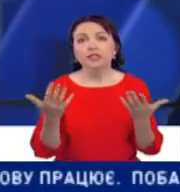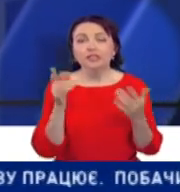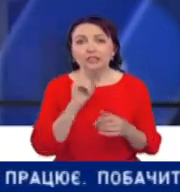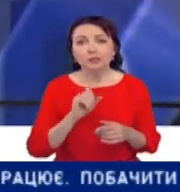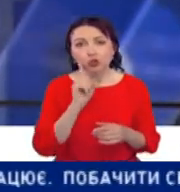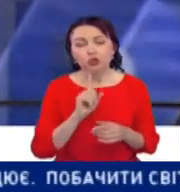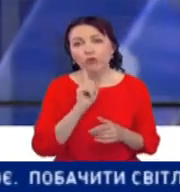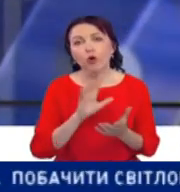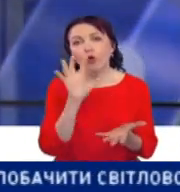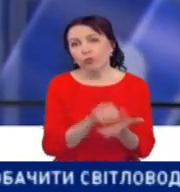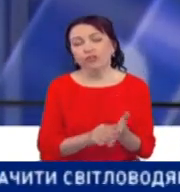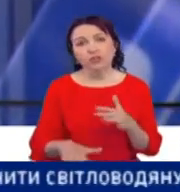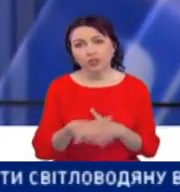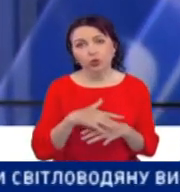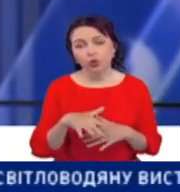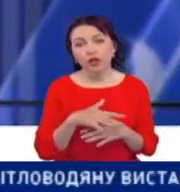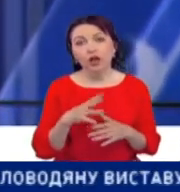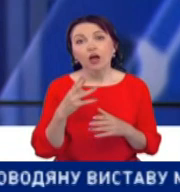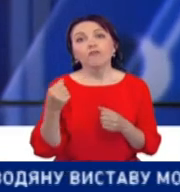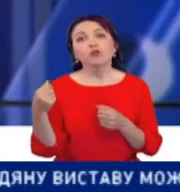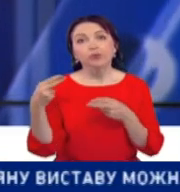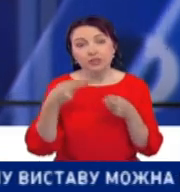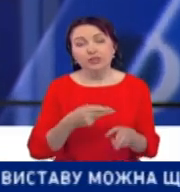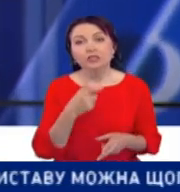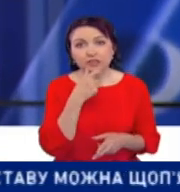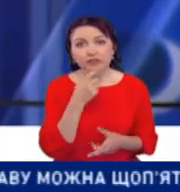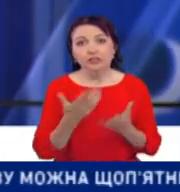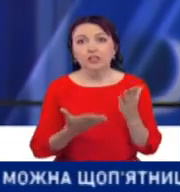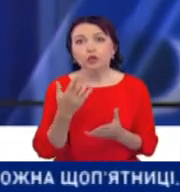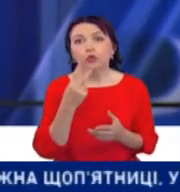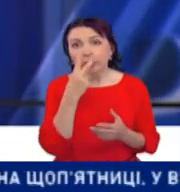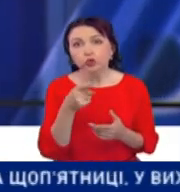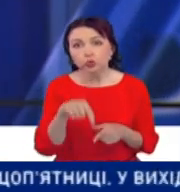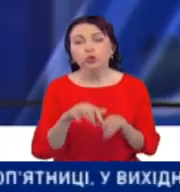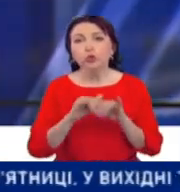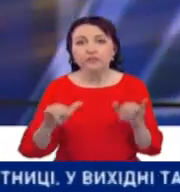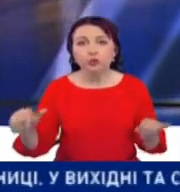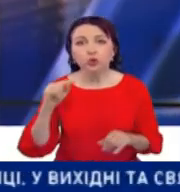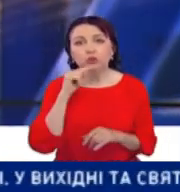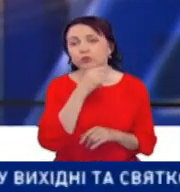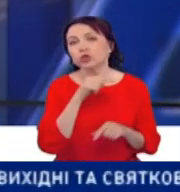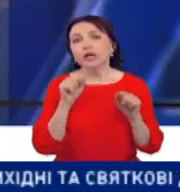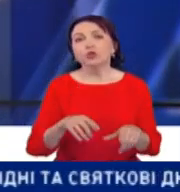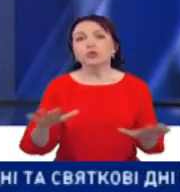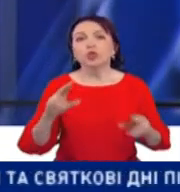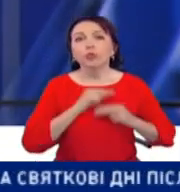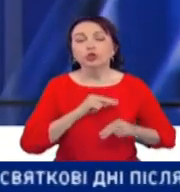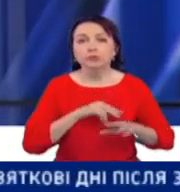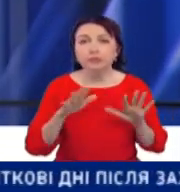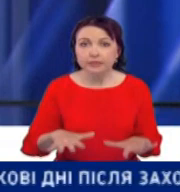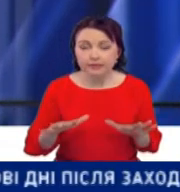тимчасово окупованих територій, вони, як не є, вони ж приїздять і дивляться. Якщо вони будуть бачити, що тут йде розвиток економічний, що тут є робочі місця, що